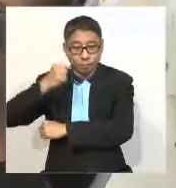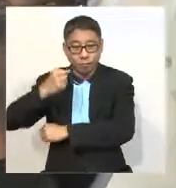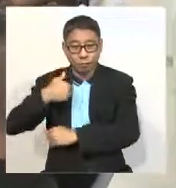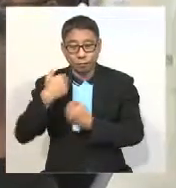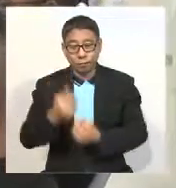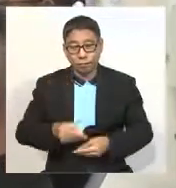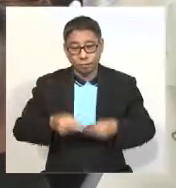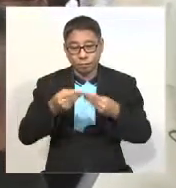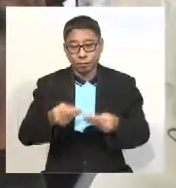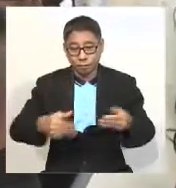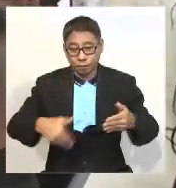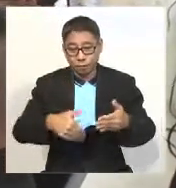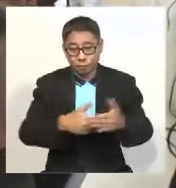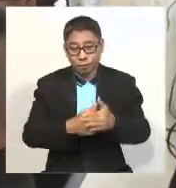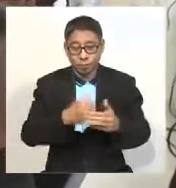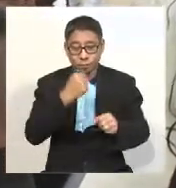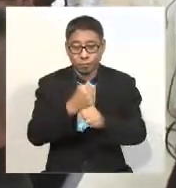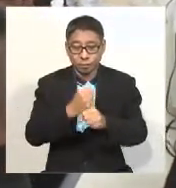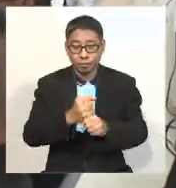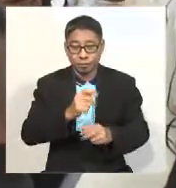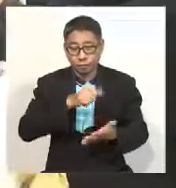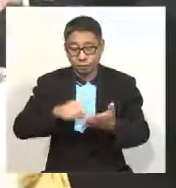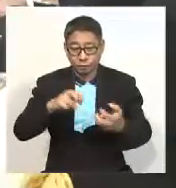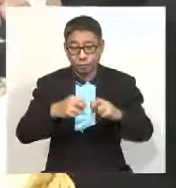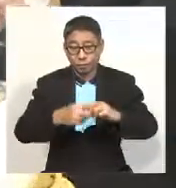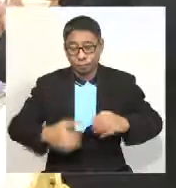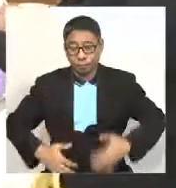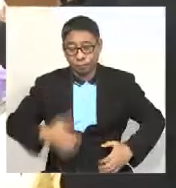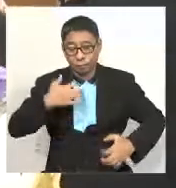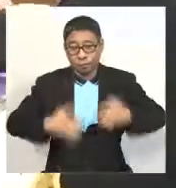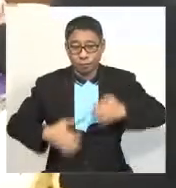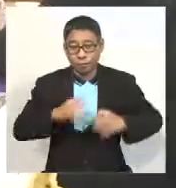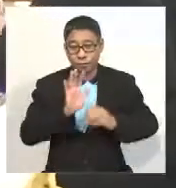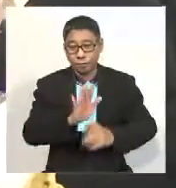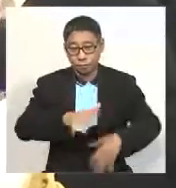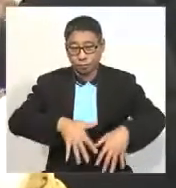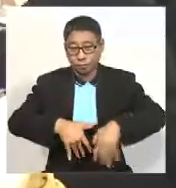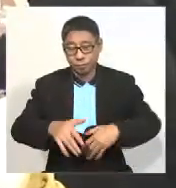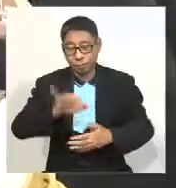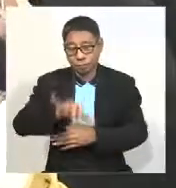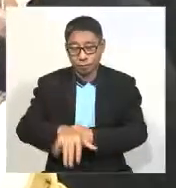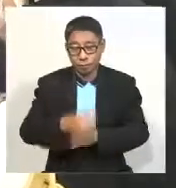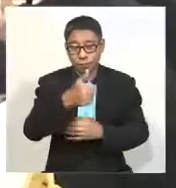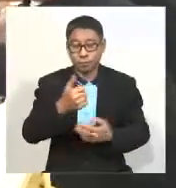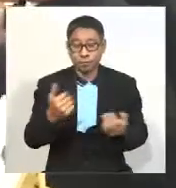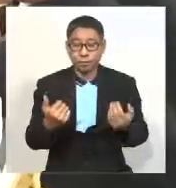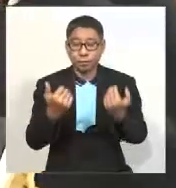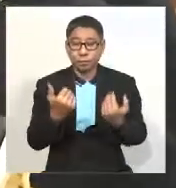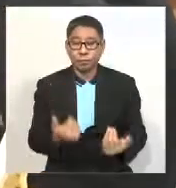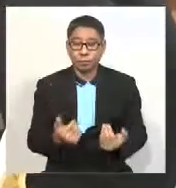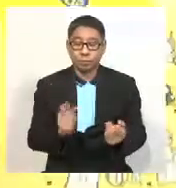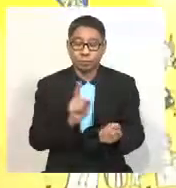มได้มอบนโยบายการแก้ไขปัญหาความเดือดร้อนของประชาชนพร้อมกำชับให้เร่งฟื้นฟูพื้นที่ประสบอุท